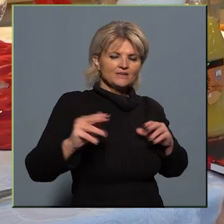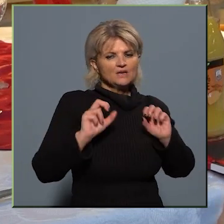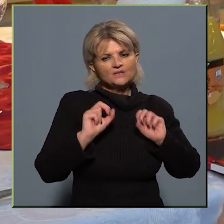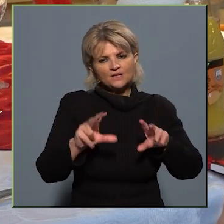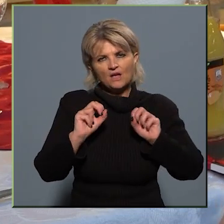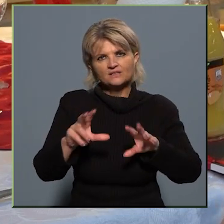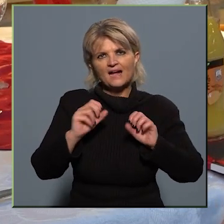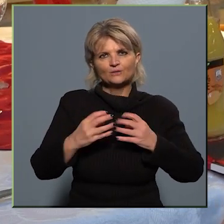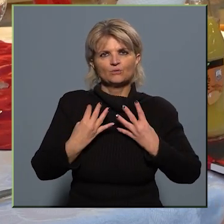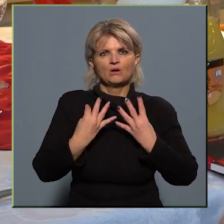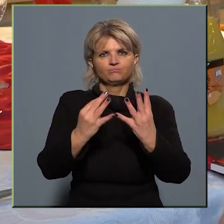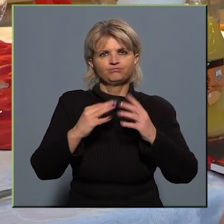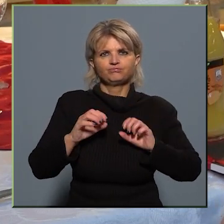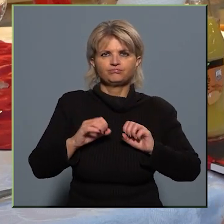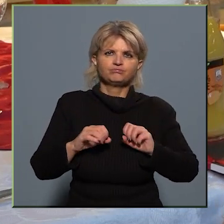a tarlón,